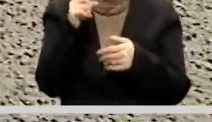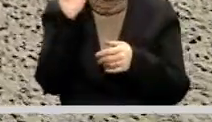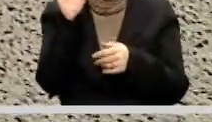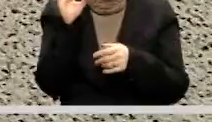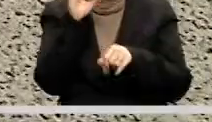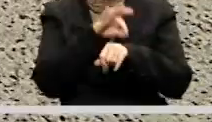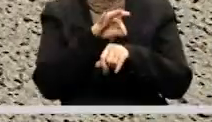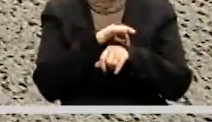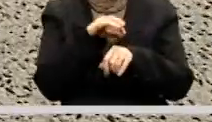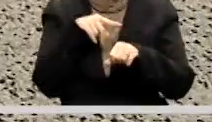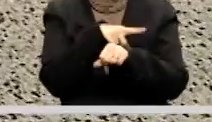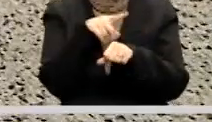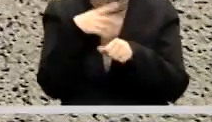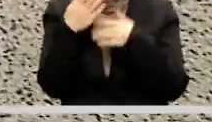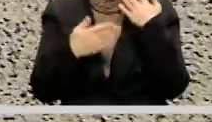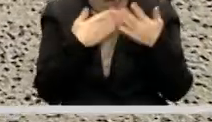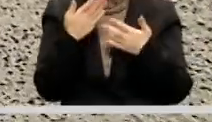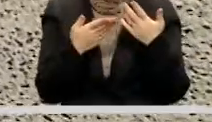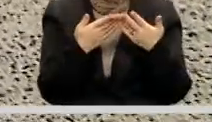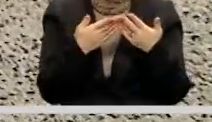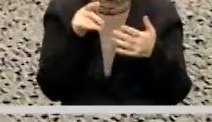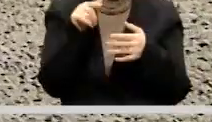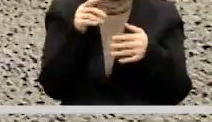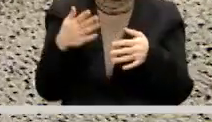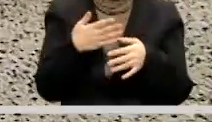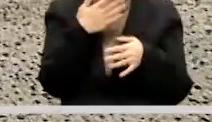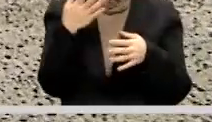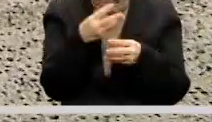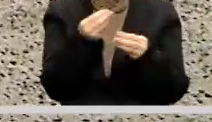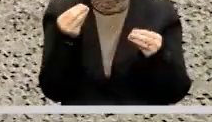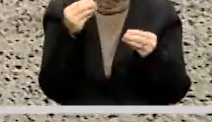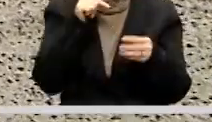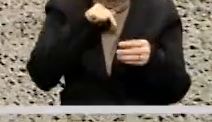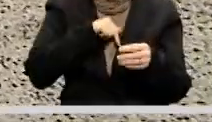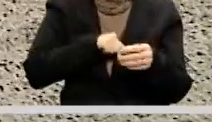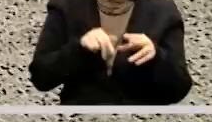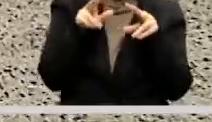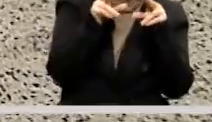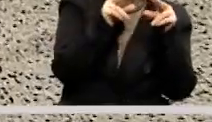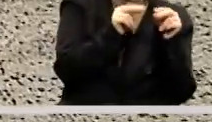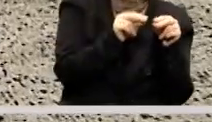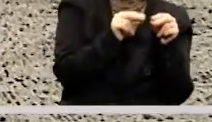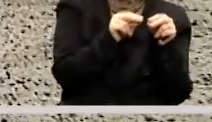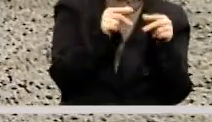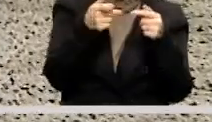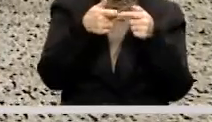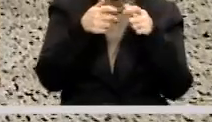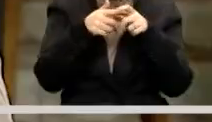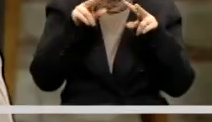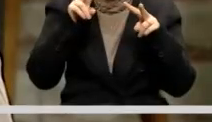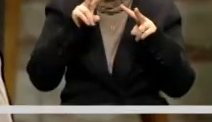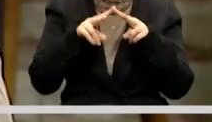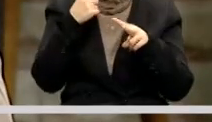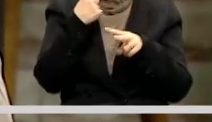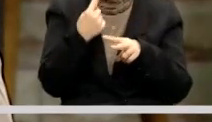zannediyorum. Şimdi burada bizim en derin uyuduğumuz, böyle en şey uyku halini hissettiğimiz yoğun REM dediğimiz dönemler mi?